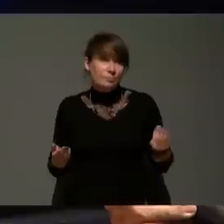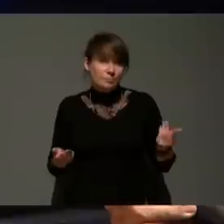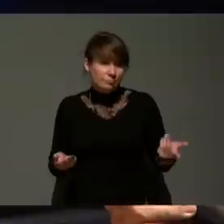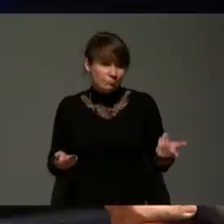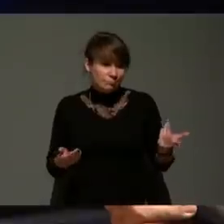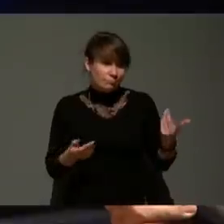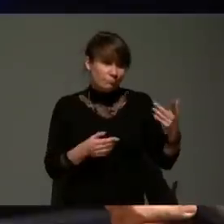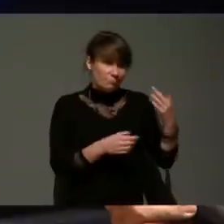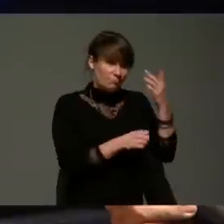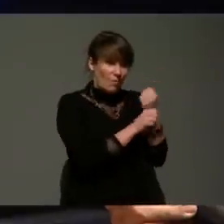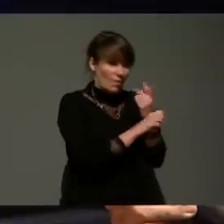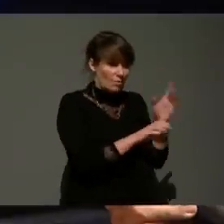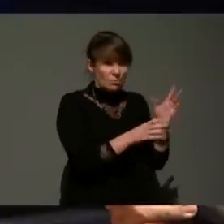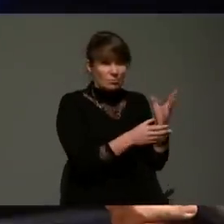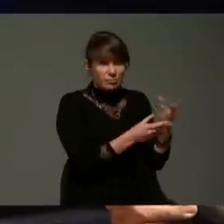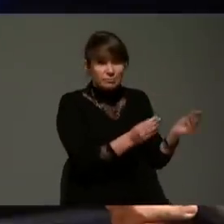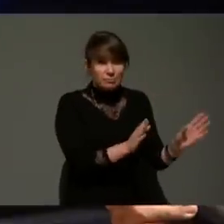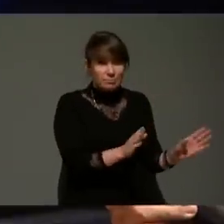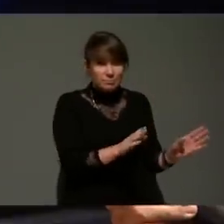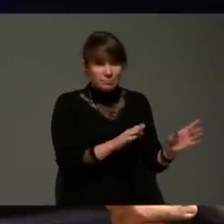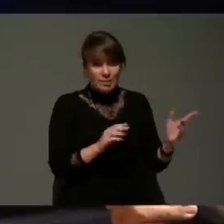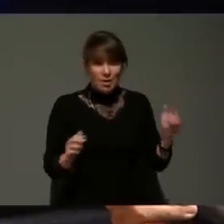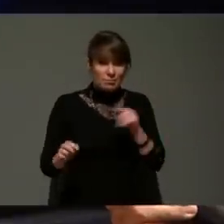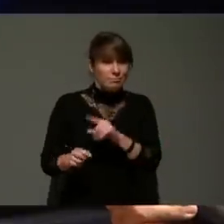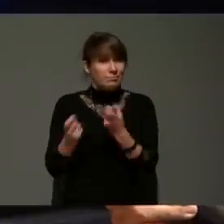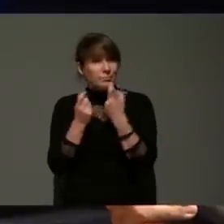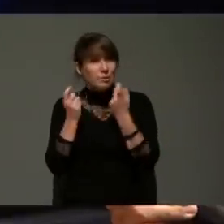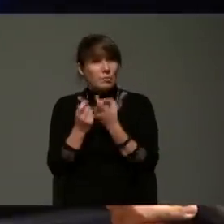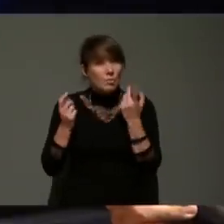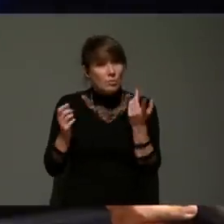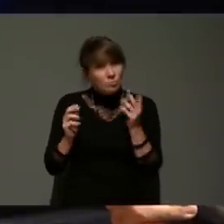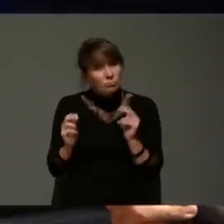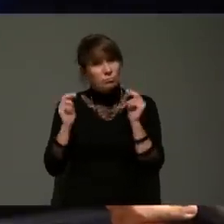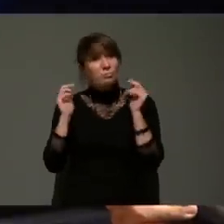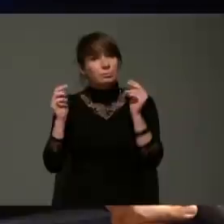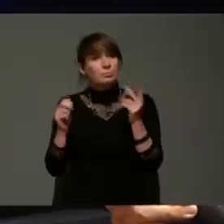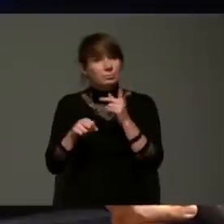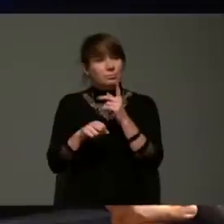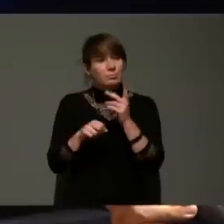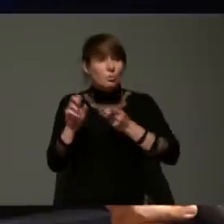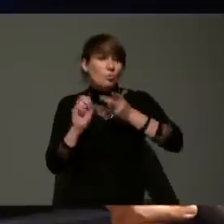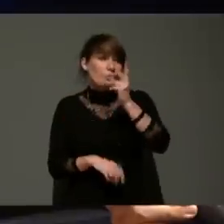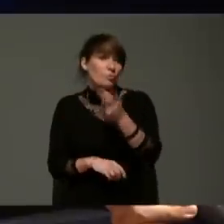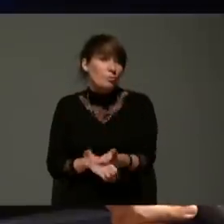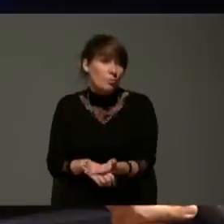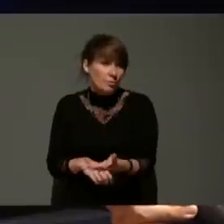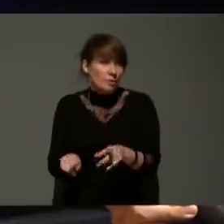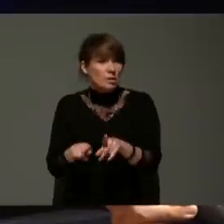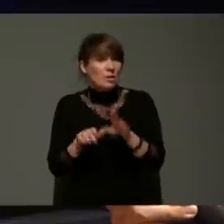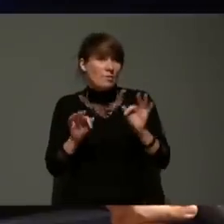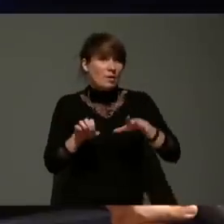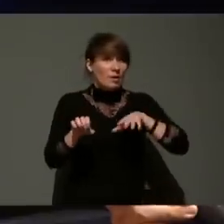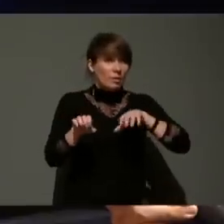cette activité professionnelle, forcément, j'ai un volume d'heures d'entraînement plus conséquent, si, mais en termes de